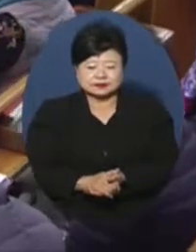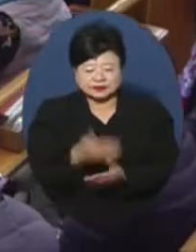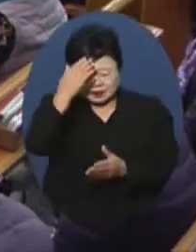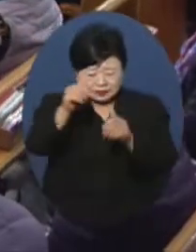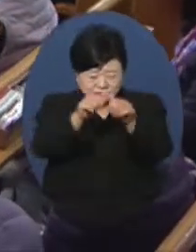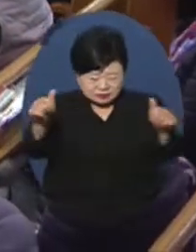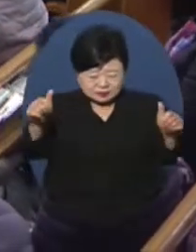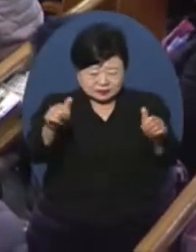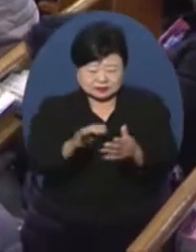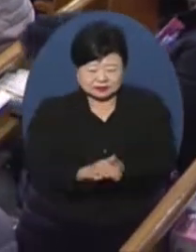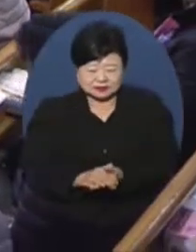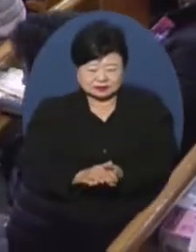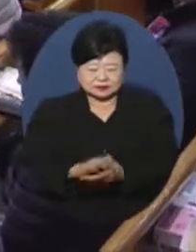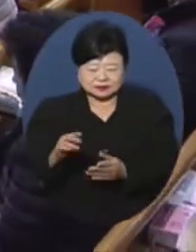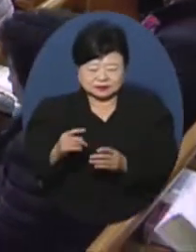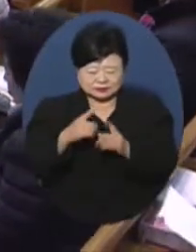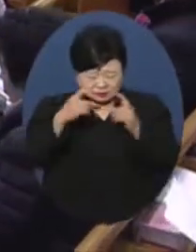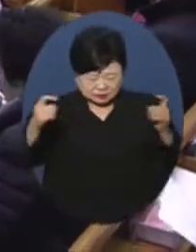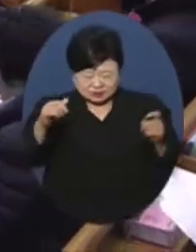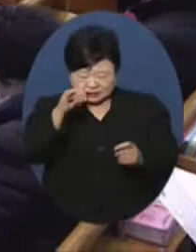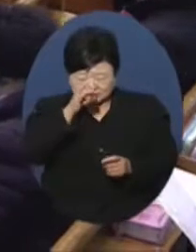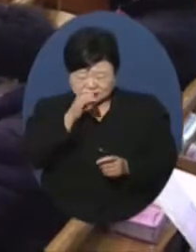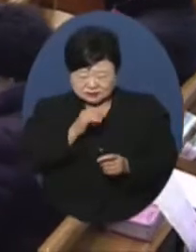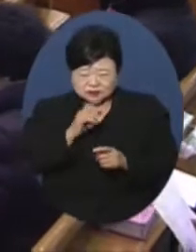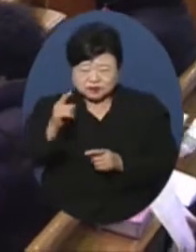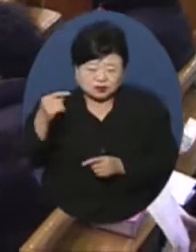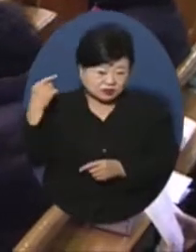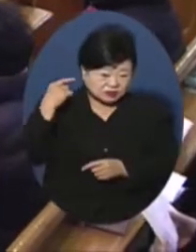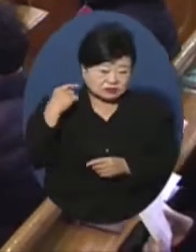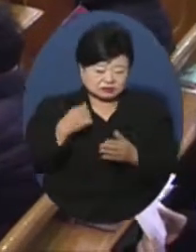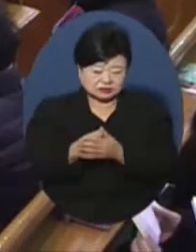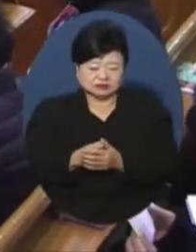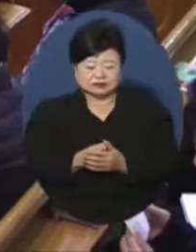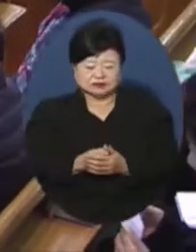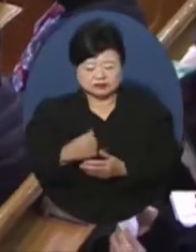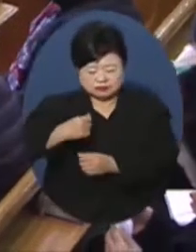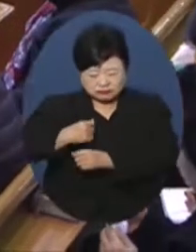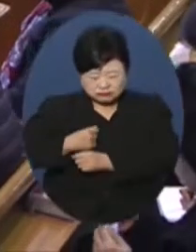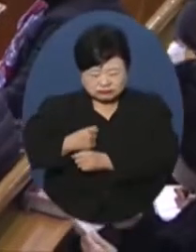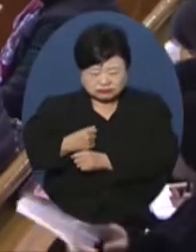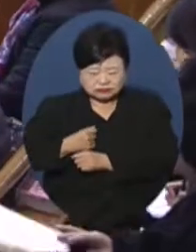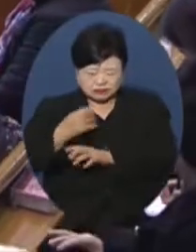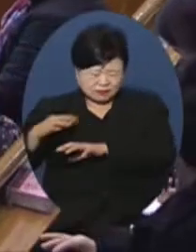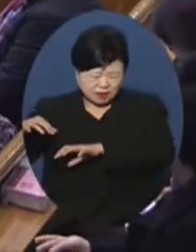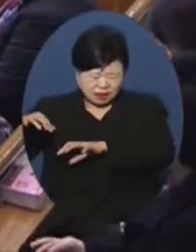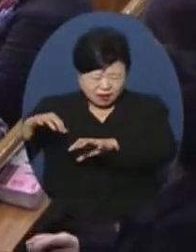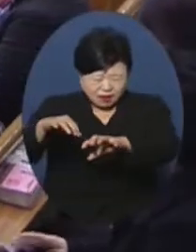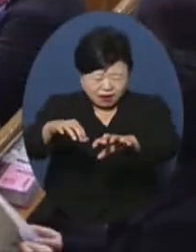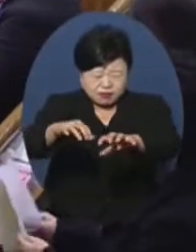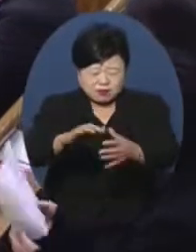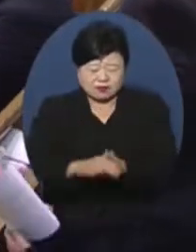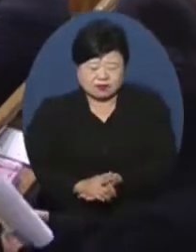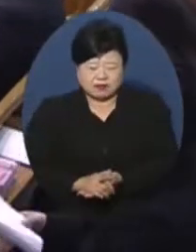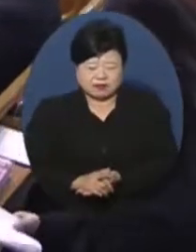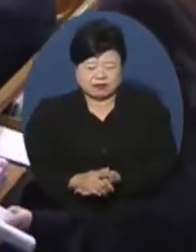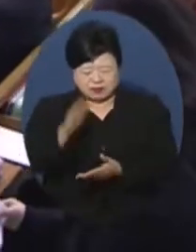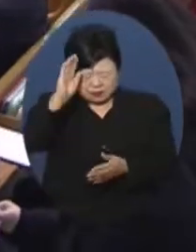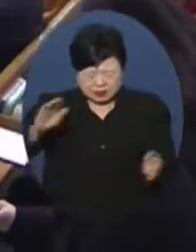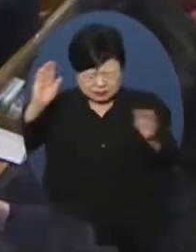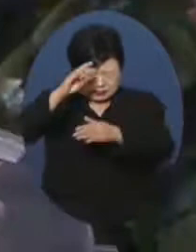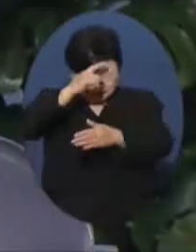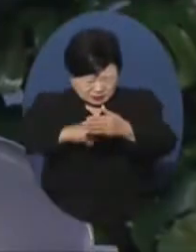그리고 엘리사가 도단성에 있다는 보고를 받자마자 군대를 총동원하여